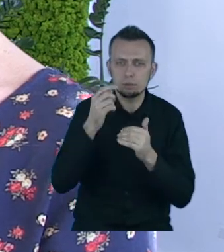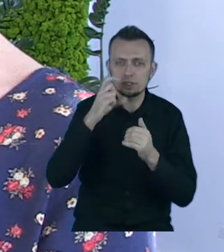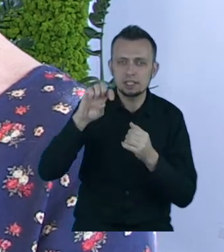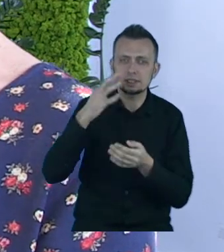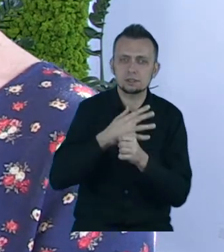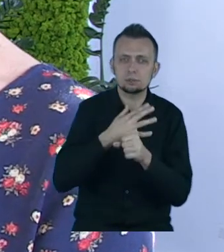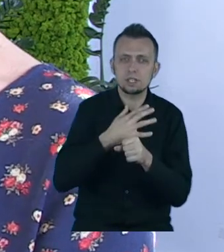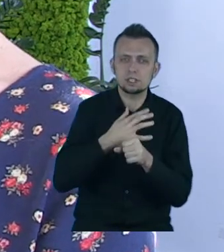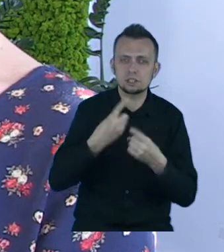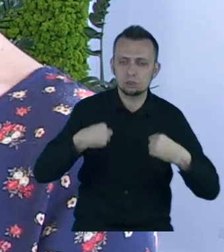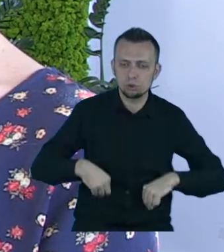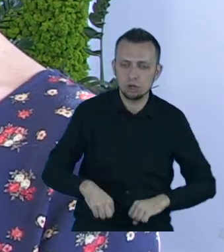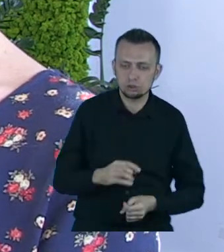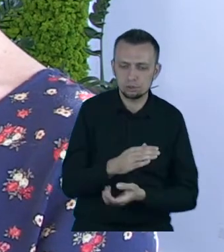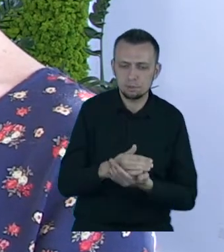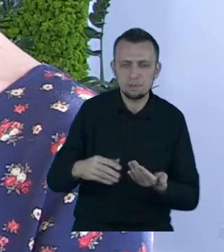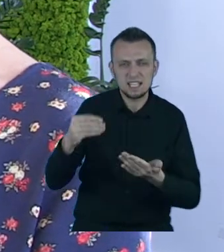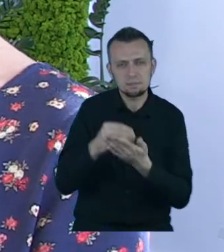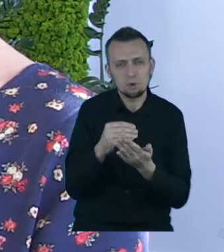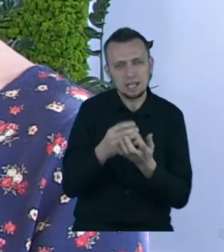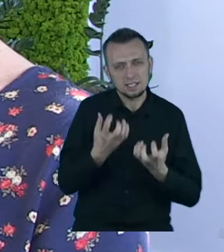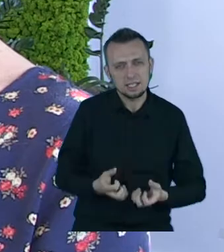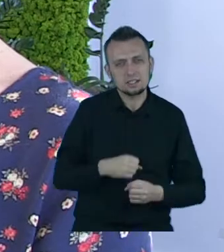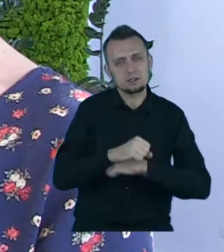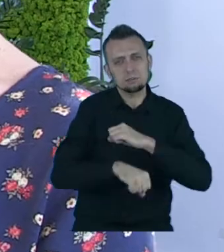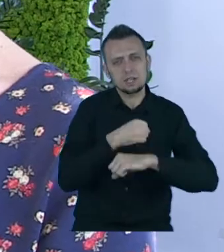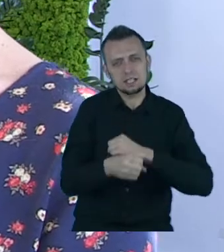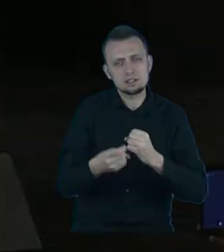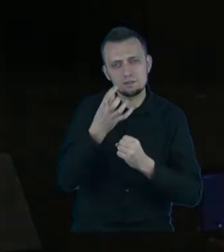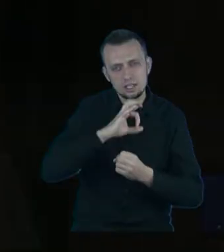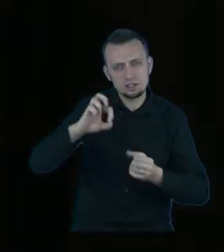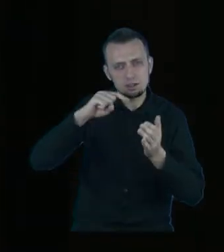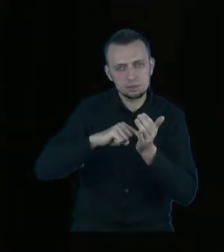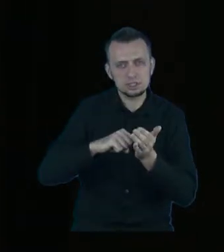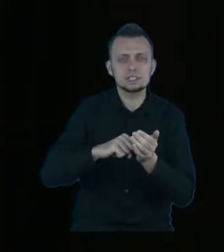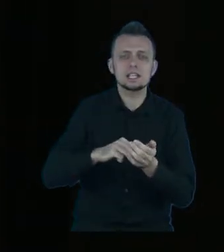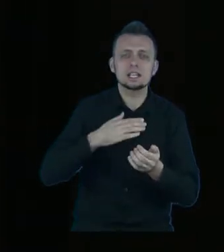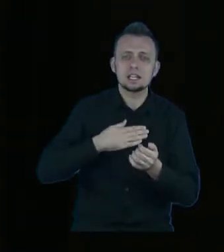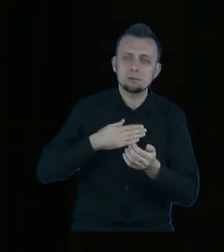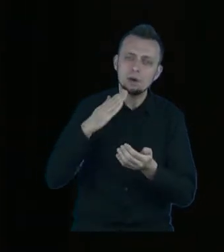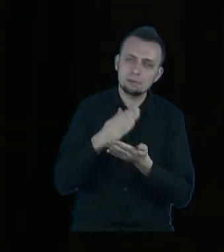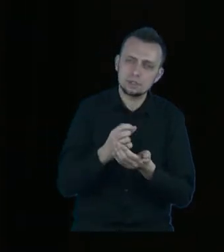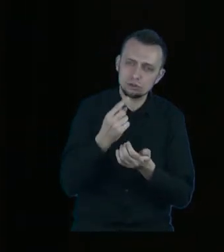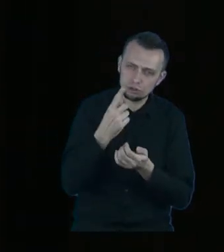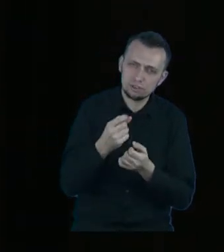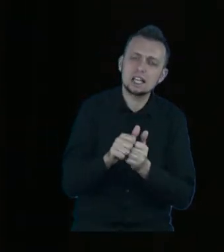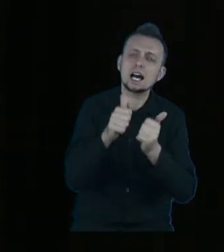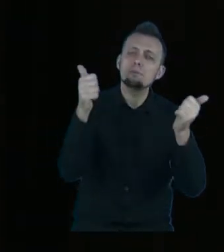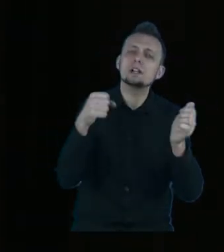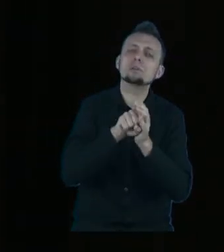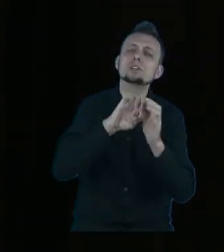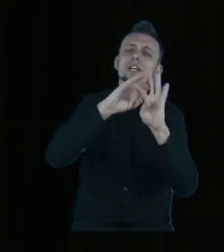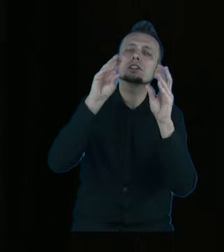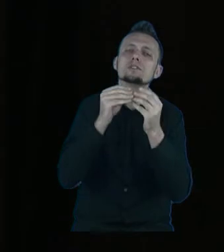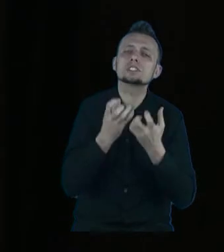wolontariuszy. Czyli powoli jest już ten moment, gdzie apelowałabym do wszystkich chętnych, zainteresowanych